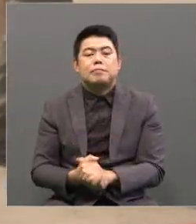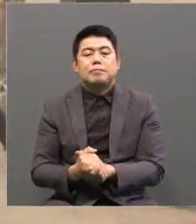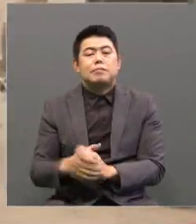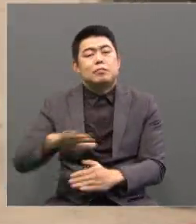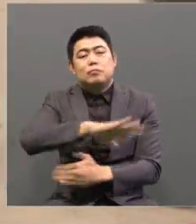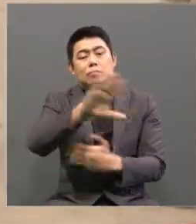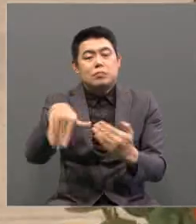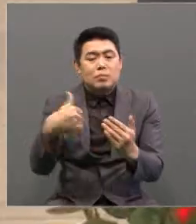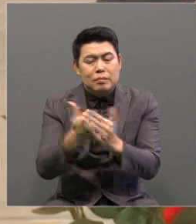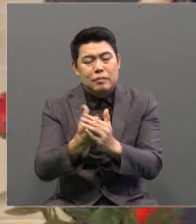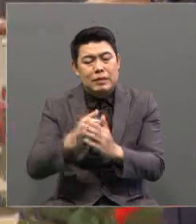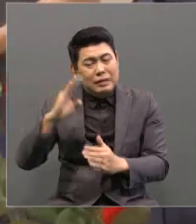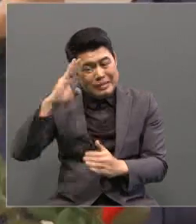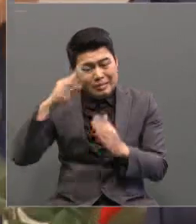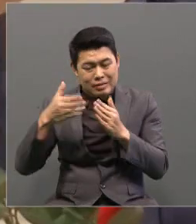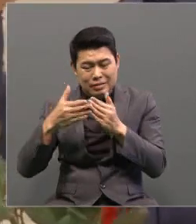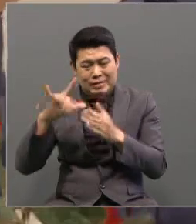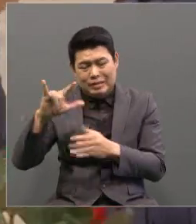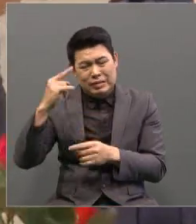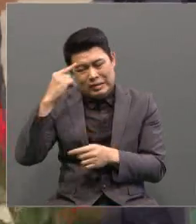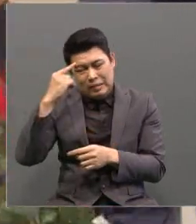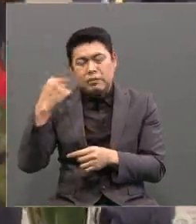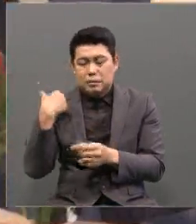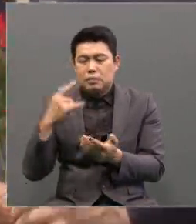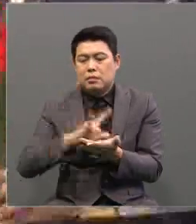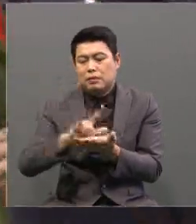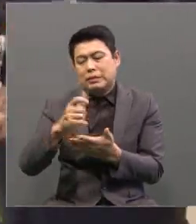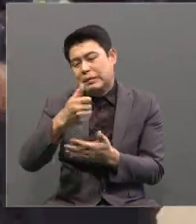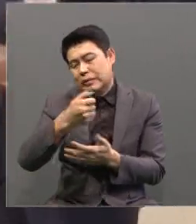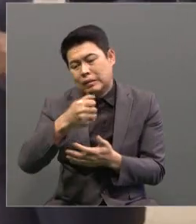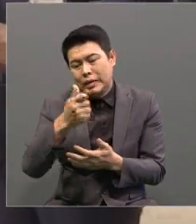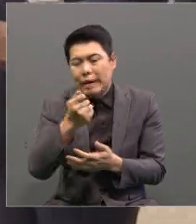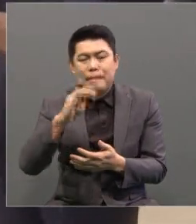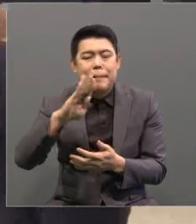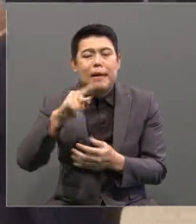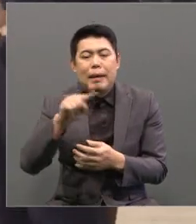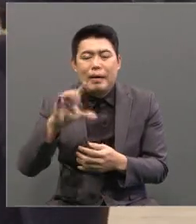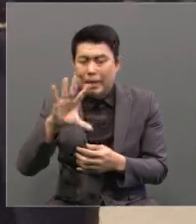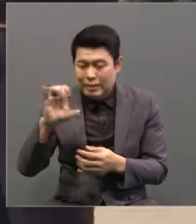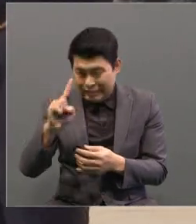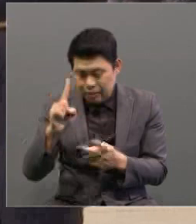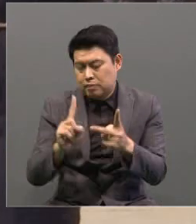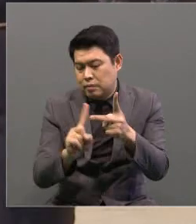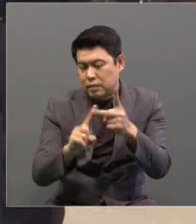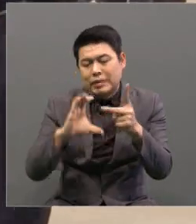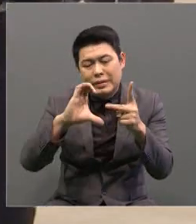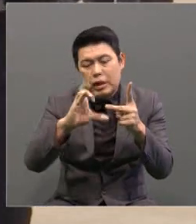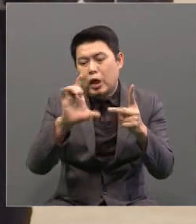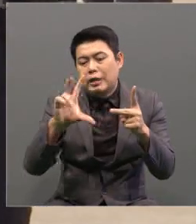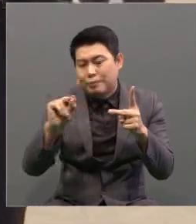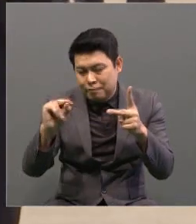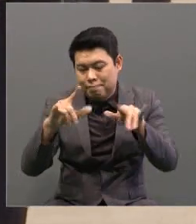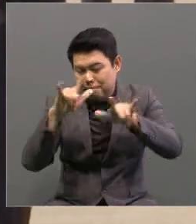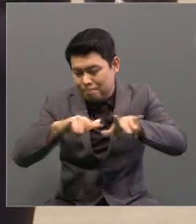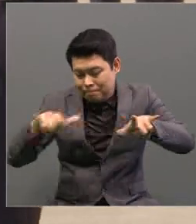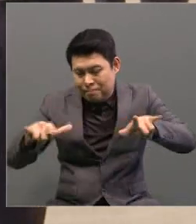นะครับของกองทัพอากาศเนี่ยเขาใช้อากาศยานนะแบบ Airbus A340-500 1เครื่องและ C-130 จำนวน